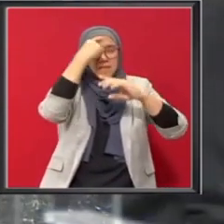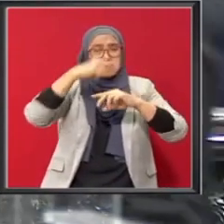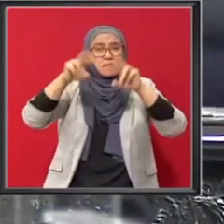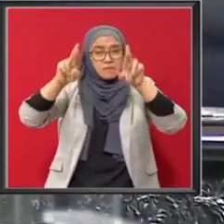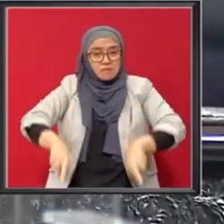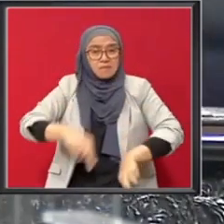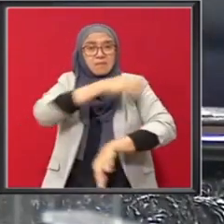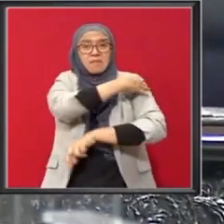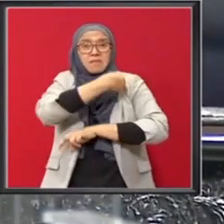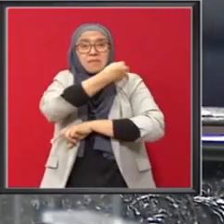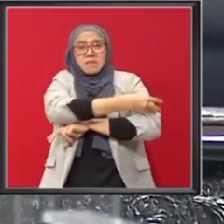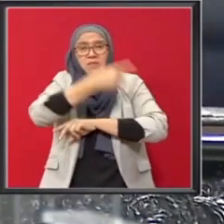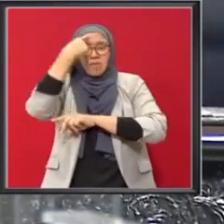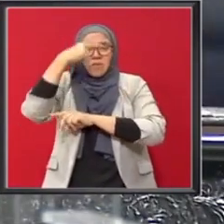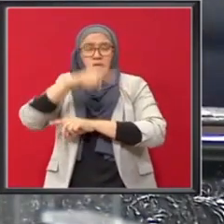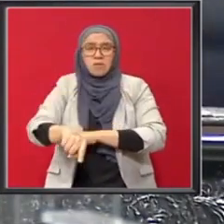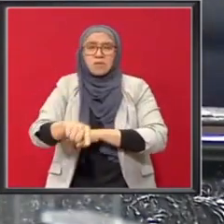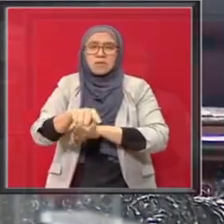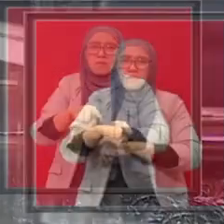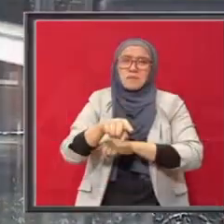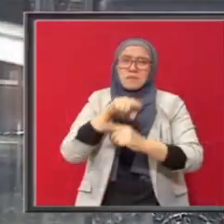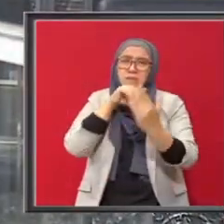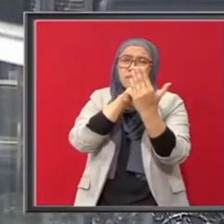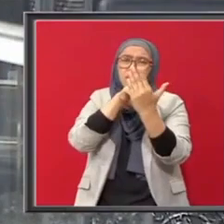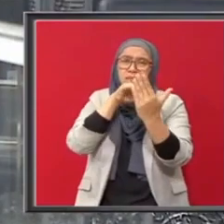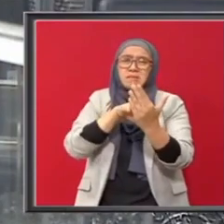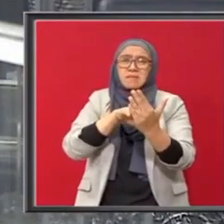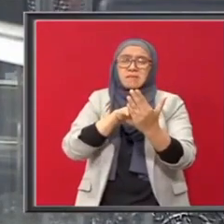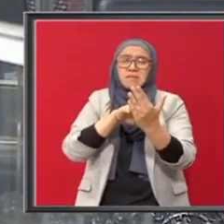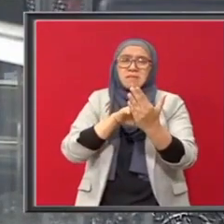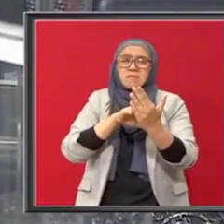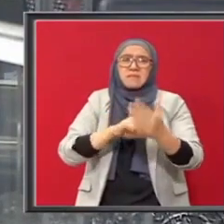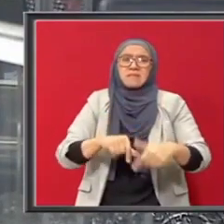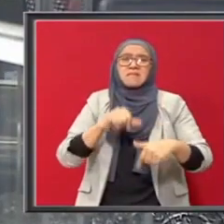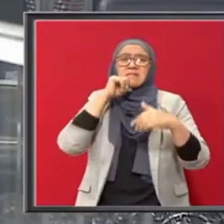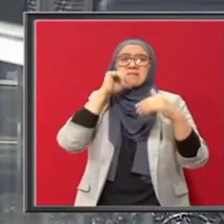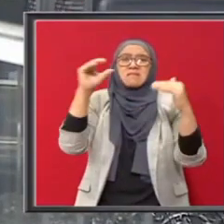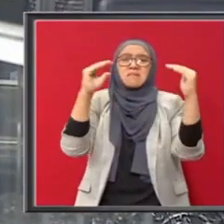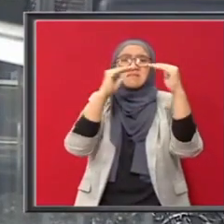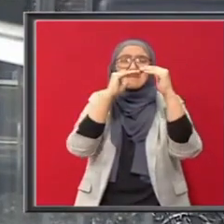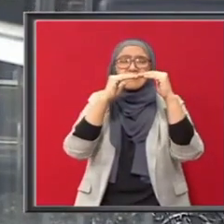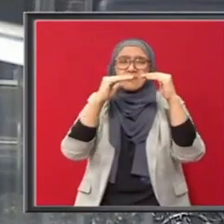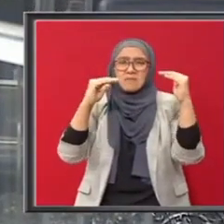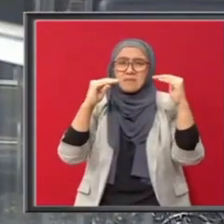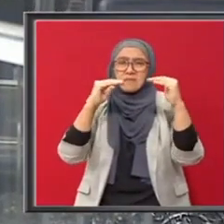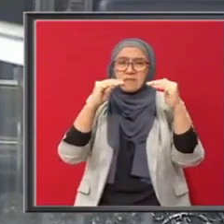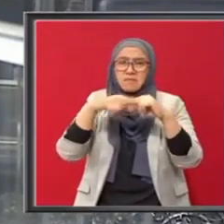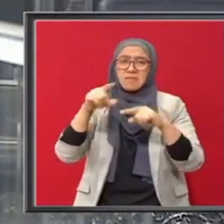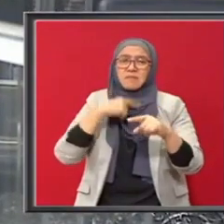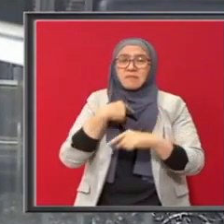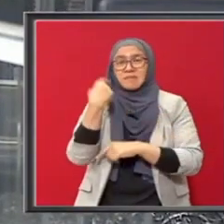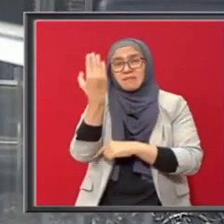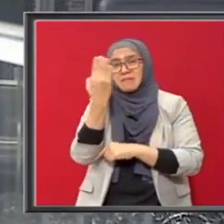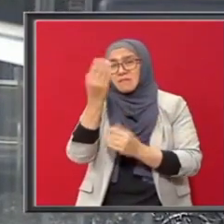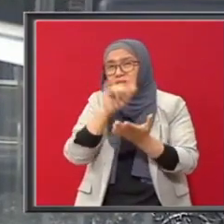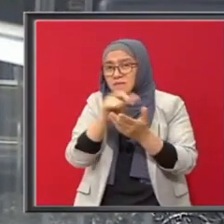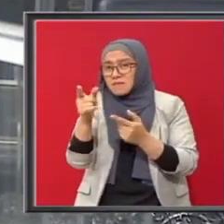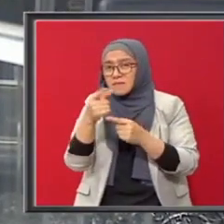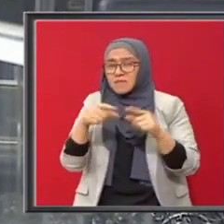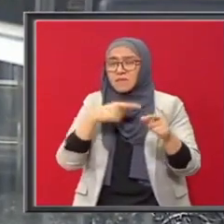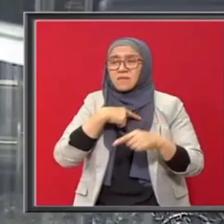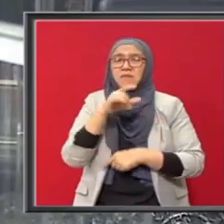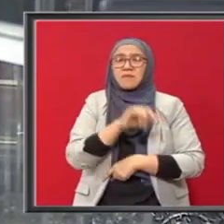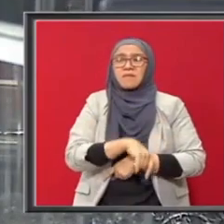dalam mengekang ketidakadilan normalisasi itu jadi seorang saya Mbak menteri Adakah dengan porno bijaksana